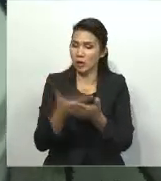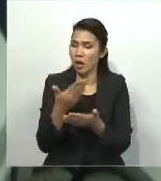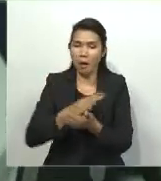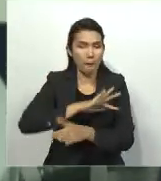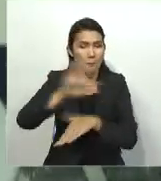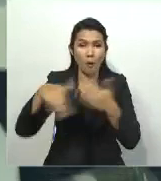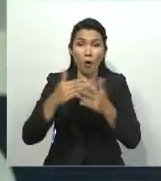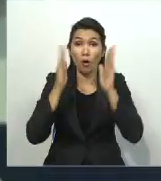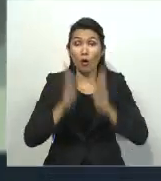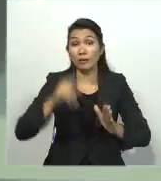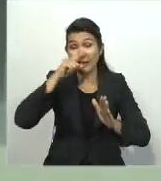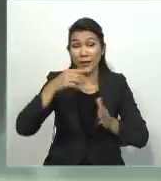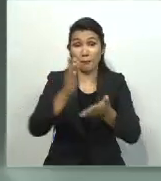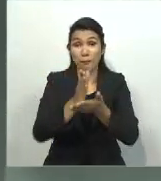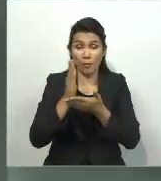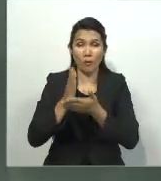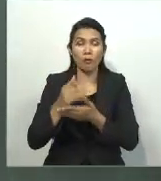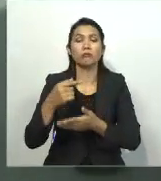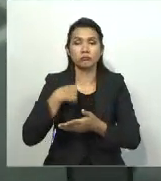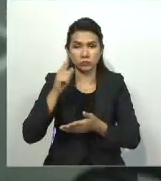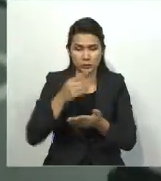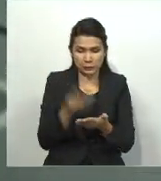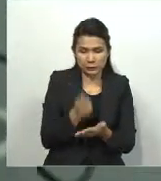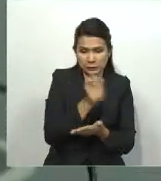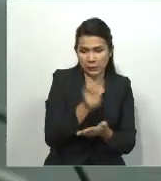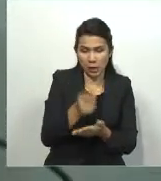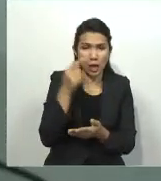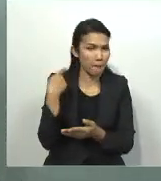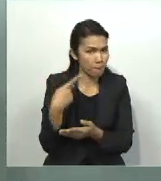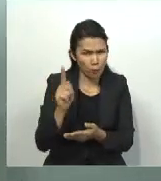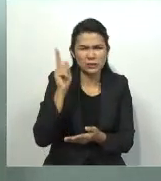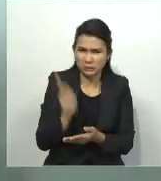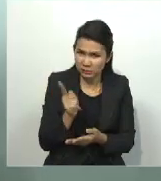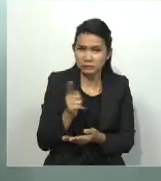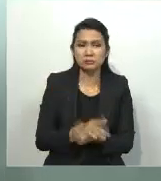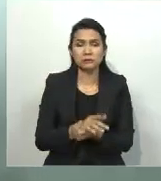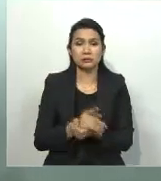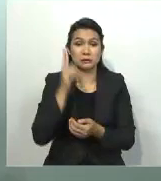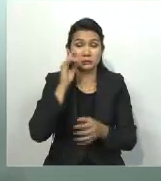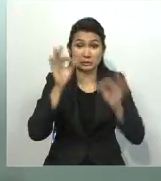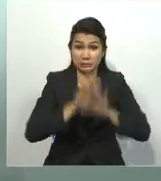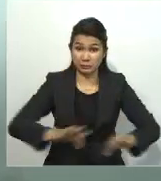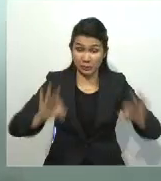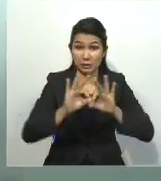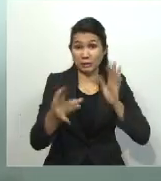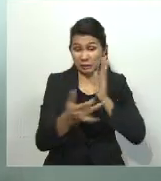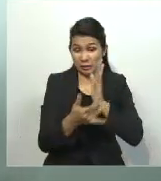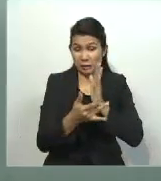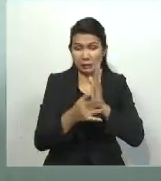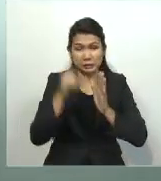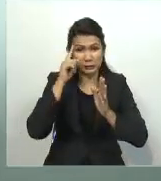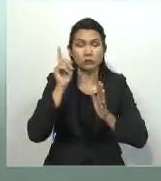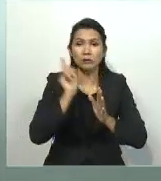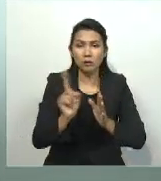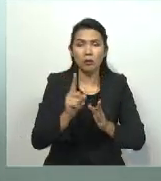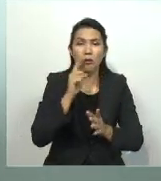บาทที่ได้จากคนไทยทั้งประเทศทางโรงพยาบาลต้องนำมาใช้ให้เกิดประโยชน์สูงสุดส่วนความจำเป็นต้องมีเทคโนโลยีขั้นสูง